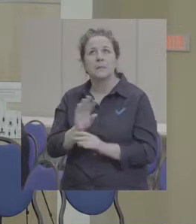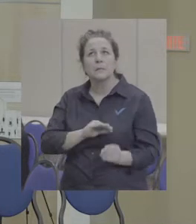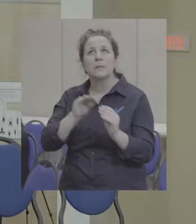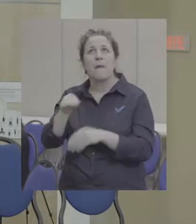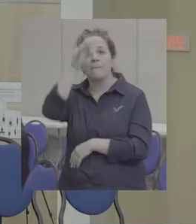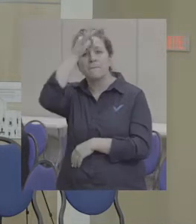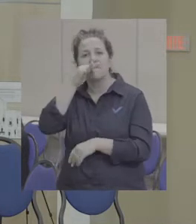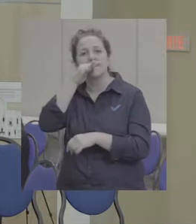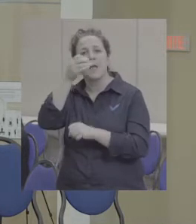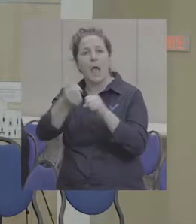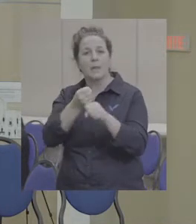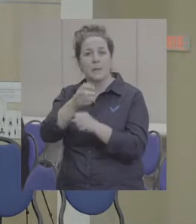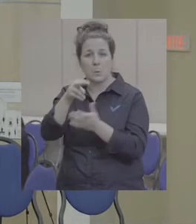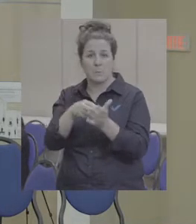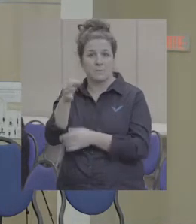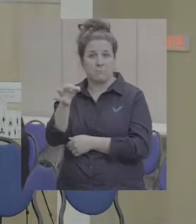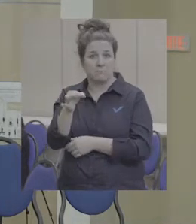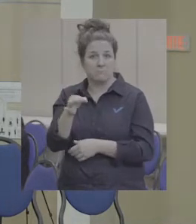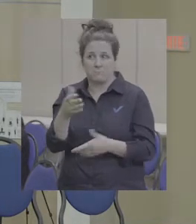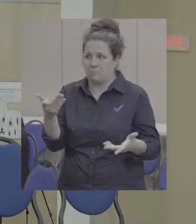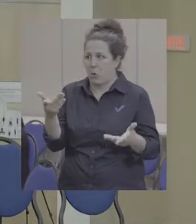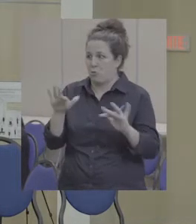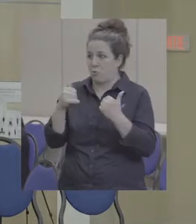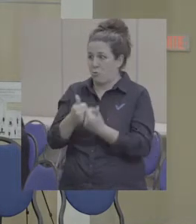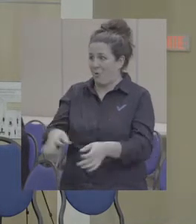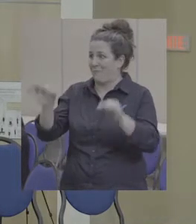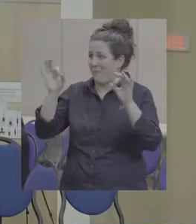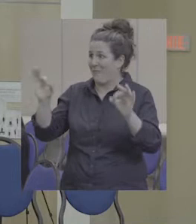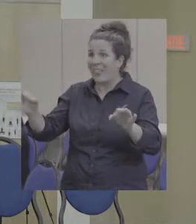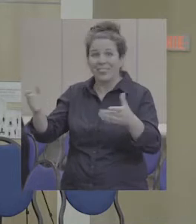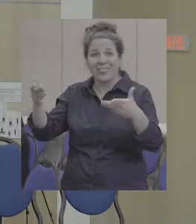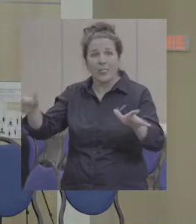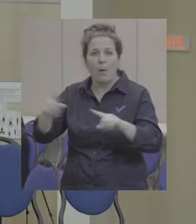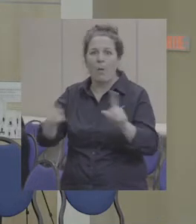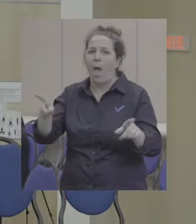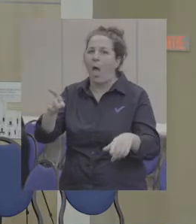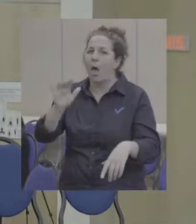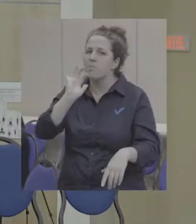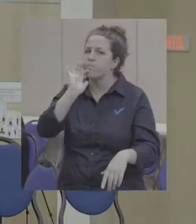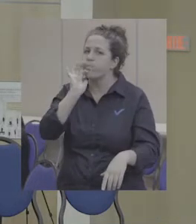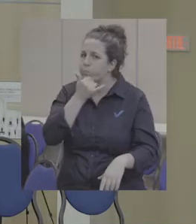2019. Évidemment, tout est fait, mais tout est très mal fait.